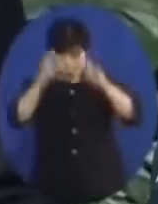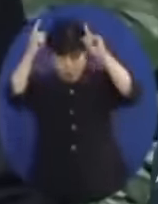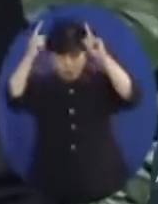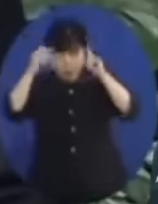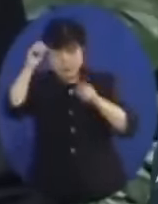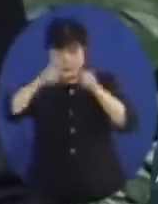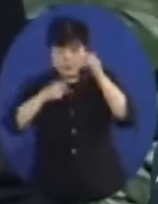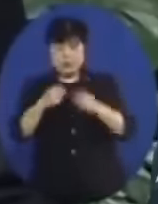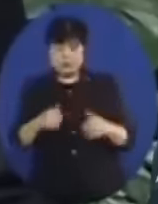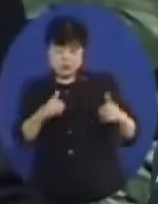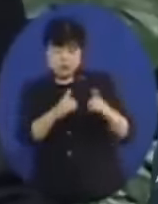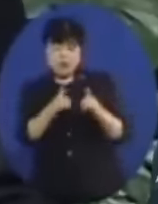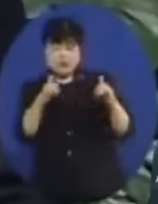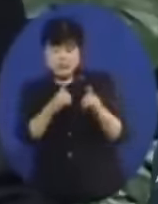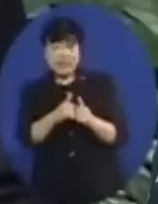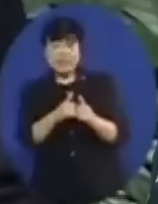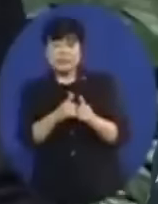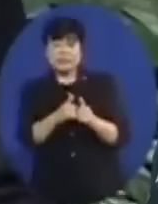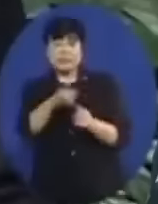사울이 전장에서